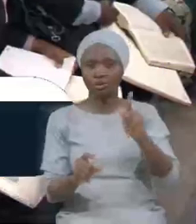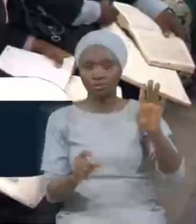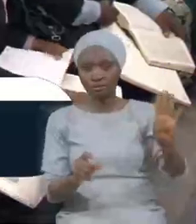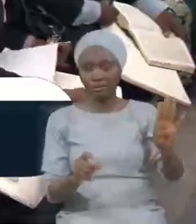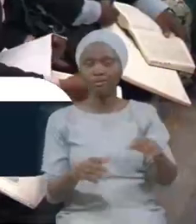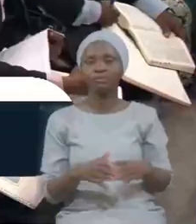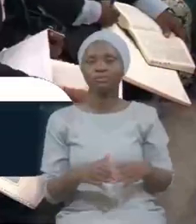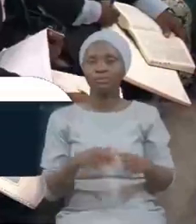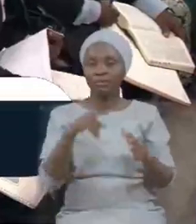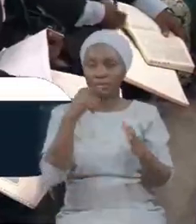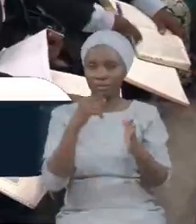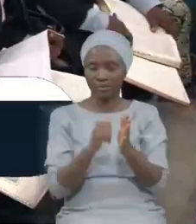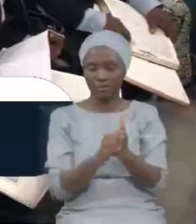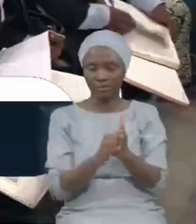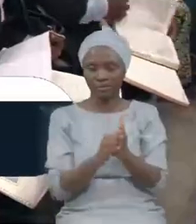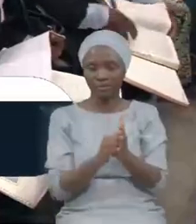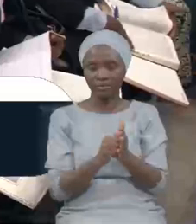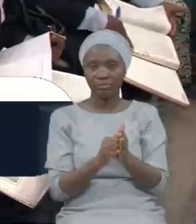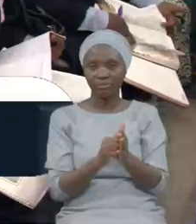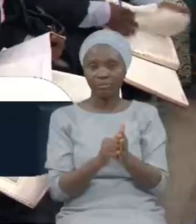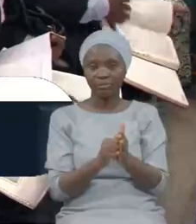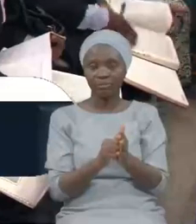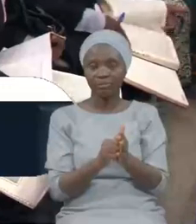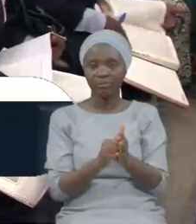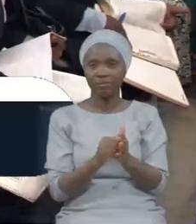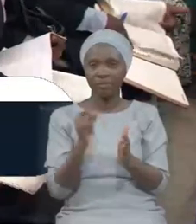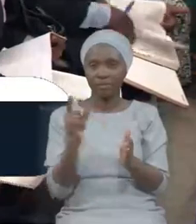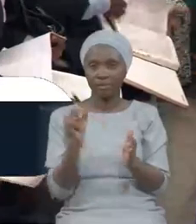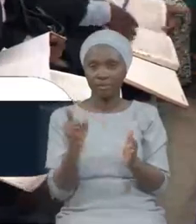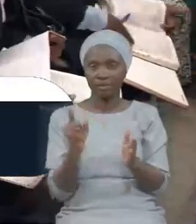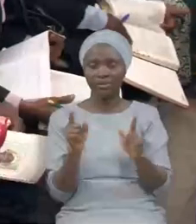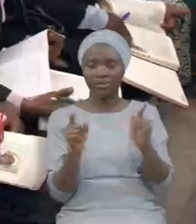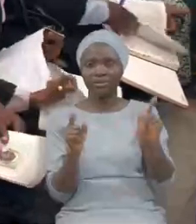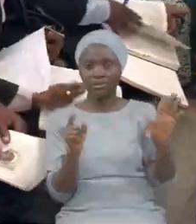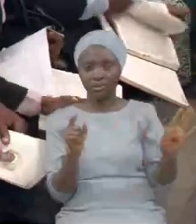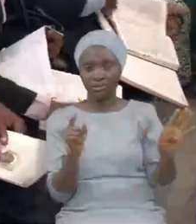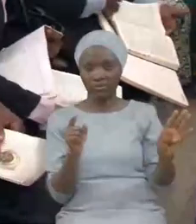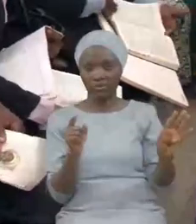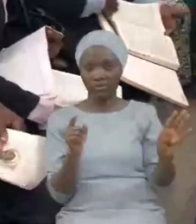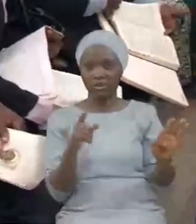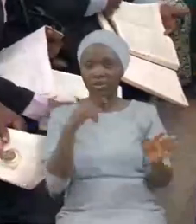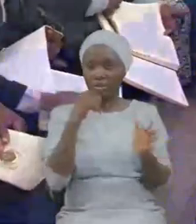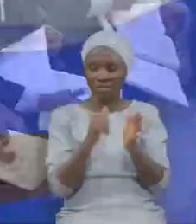24. Actes chapitre 11, le verset 24 dit.